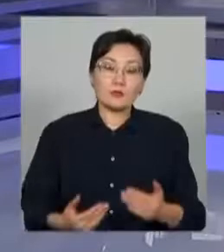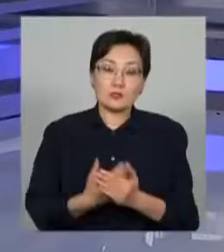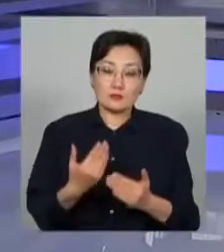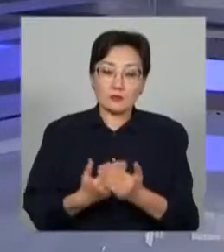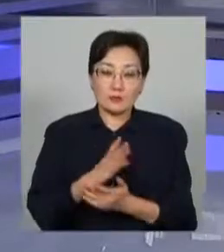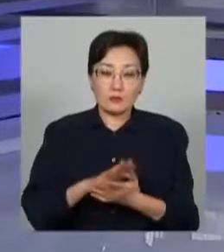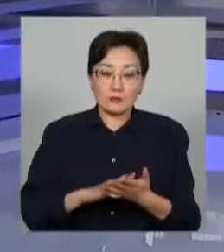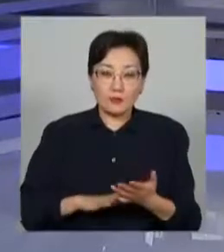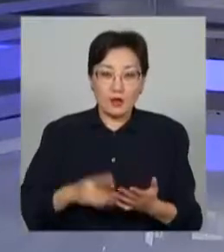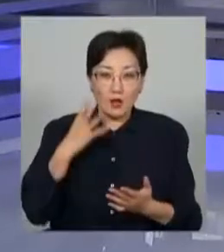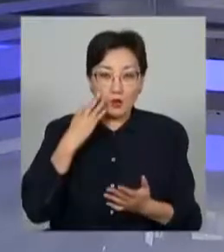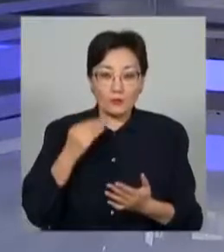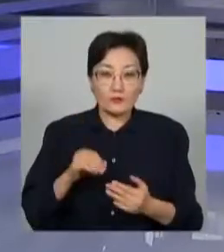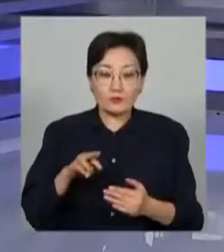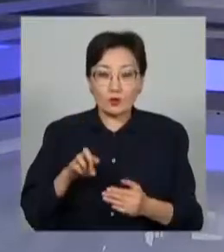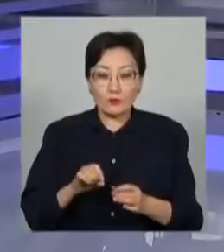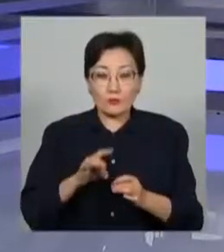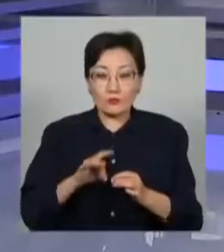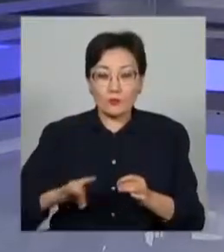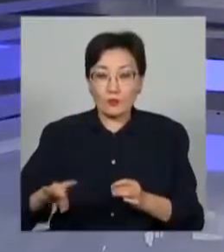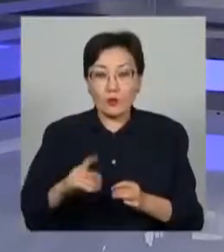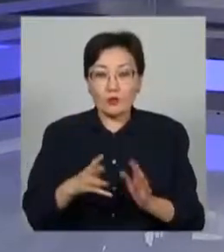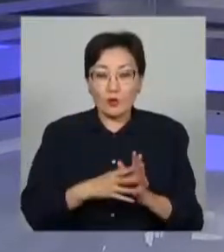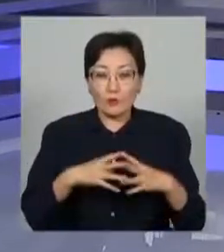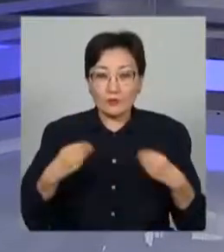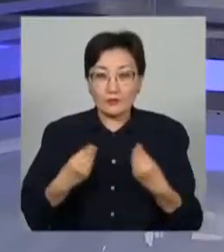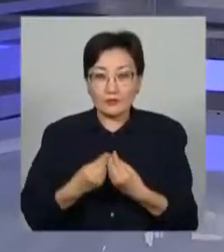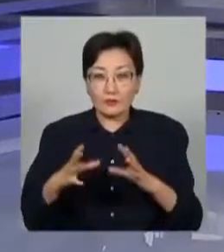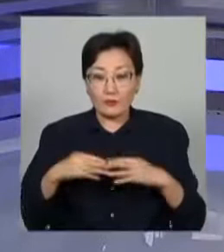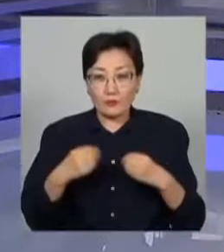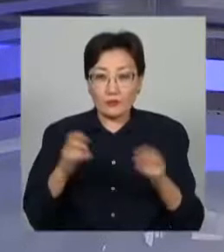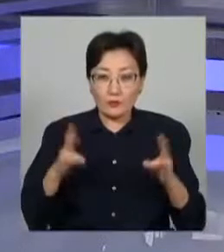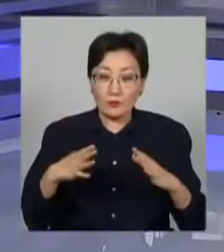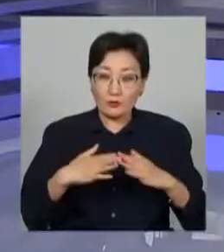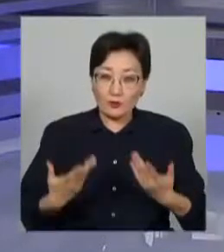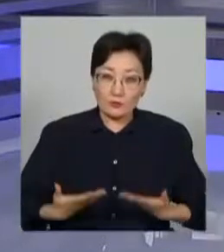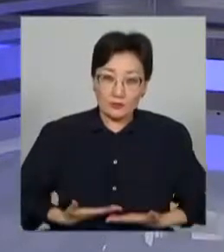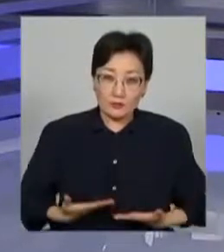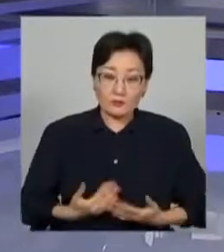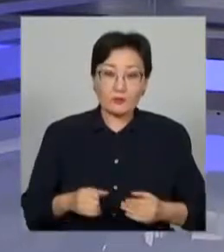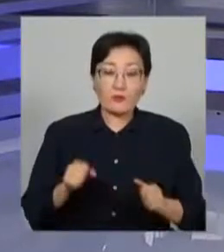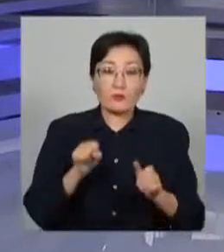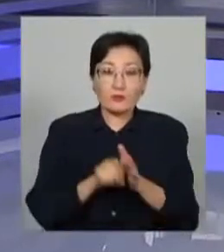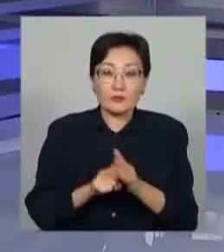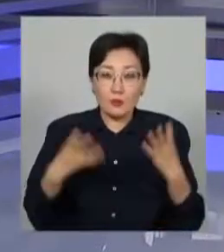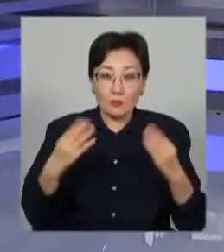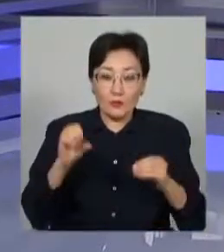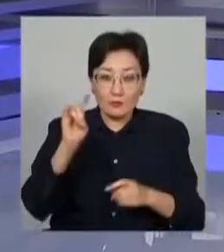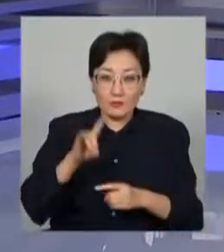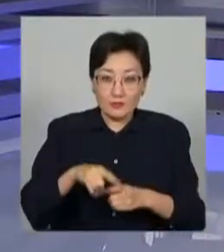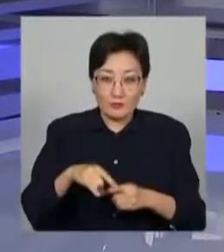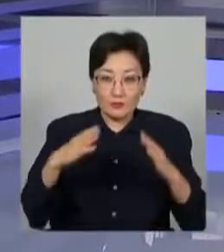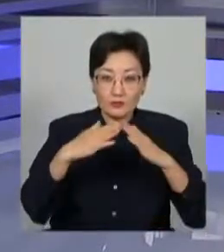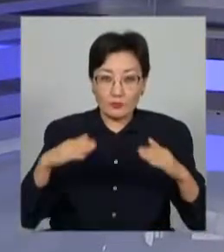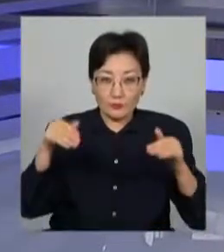Жаңалықтарымызда жалғастырамыз. Алматының Түрксіб ауданында 9 жанұя апатты деп танылған үйде өмір сүріп жатыр. Аязды күндерде терезесін қаптап,